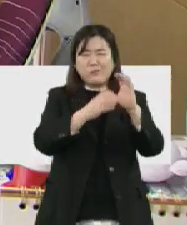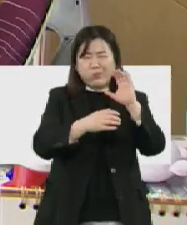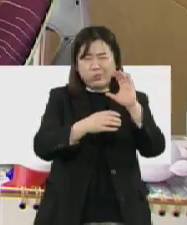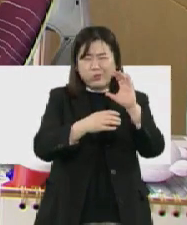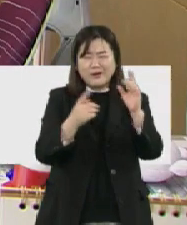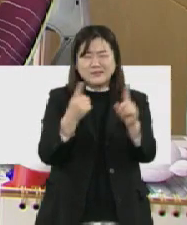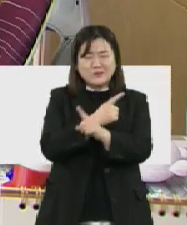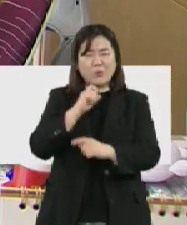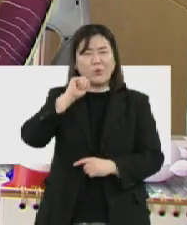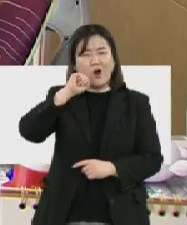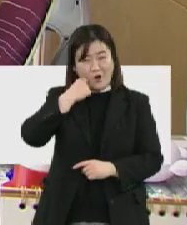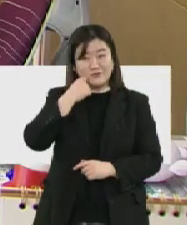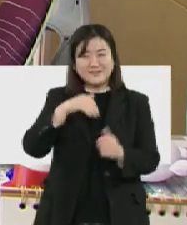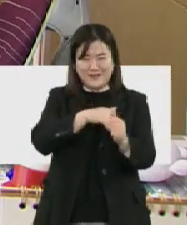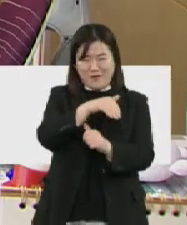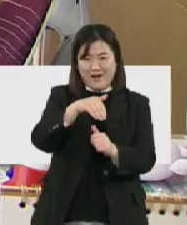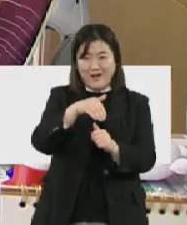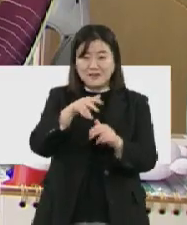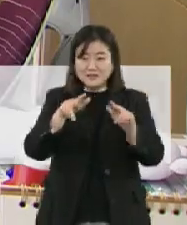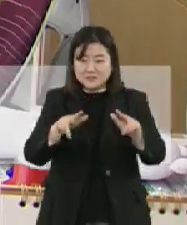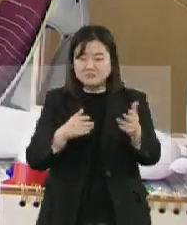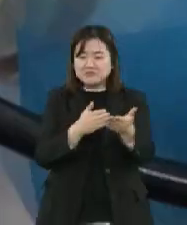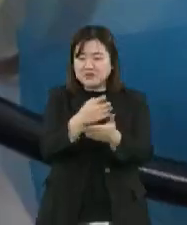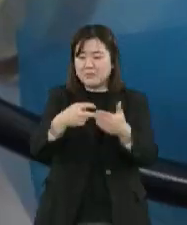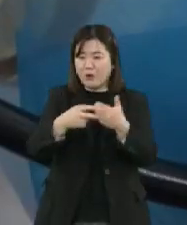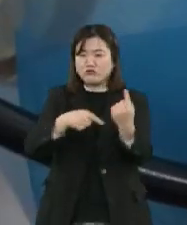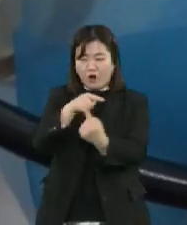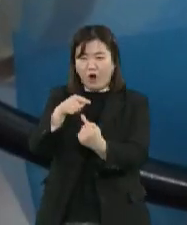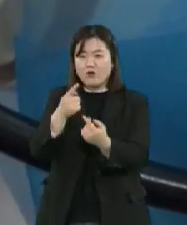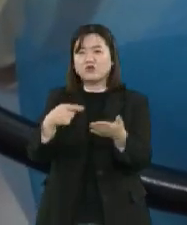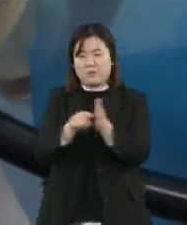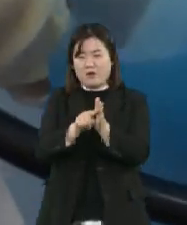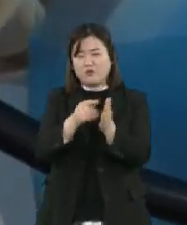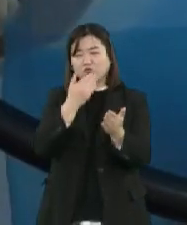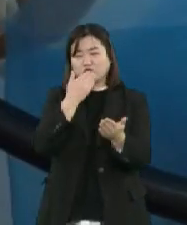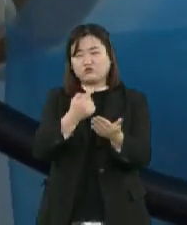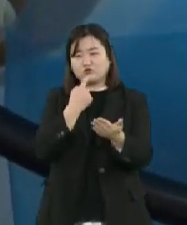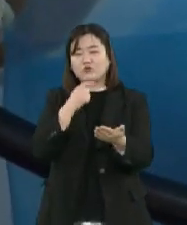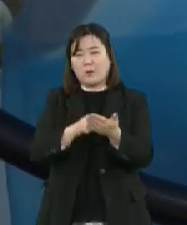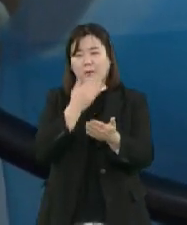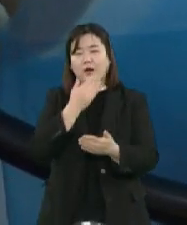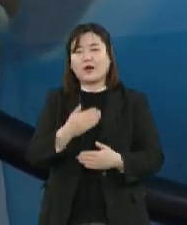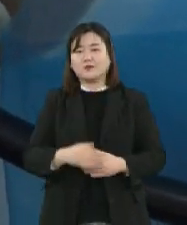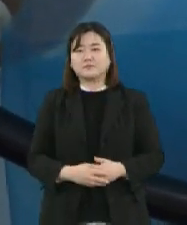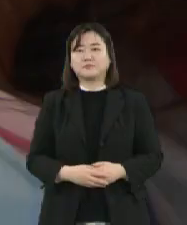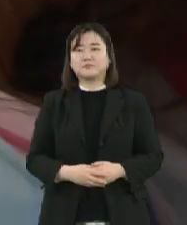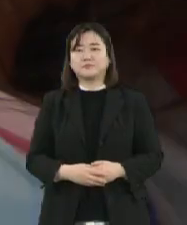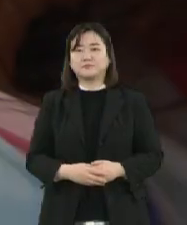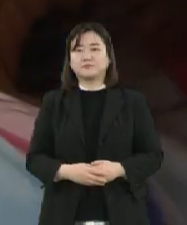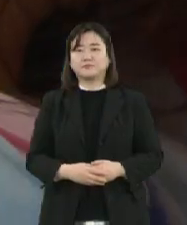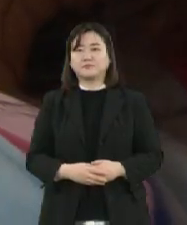쉽지 않아 치료에 어려움을 겪었으나 전담 병원 운영으로 의료 환경이 크게 개선되었습니다